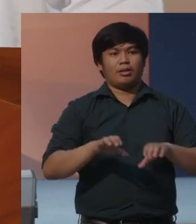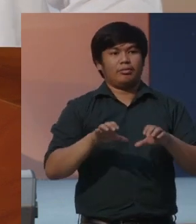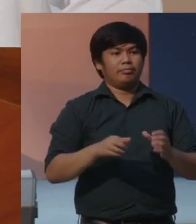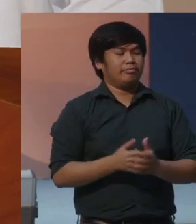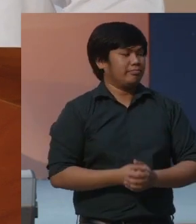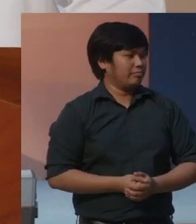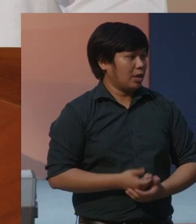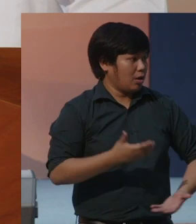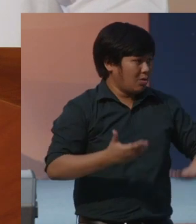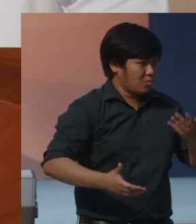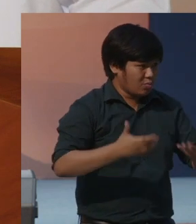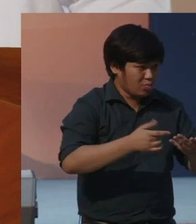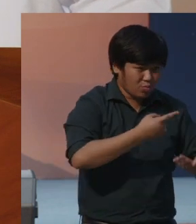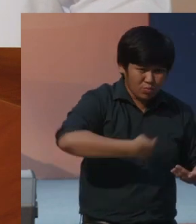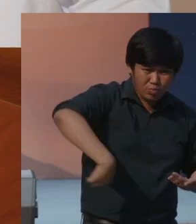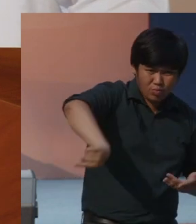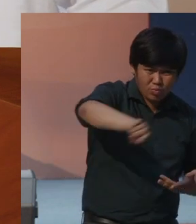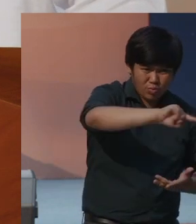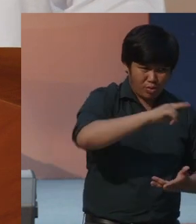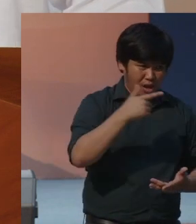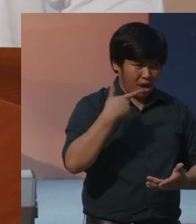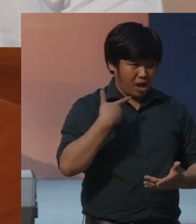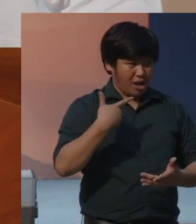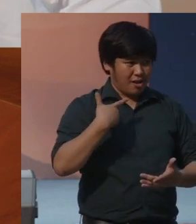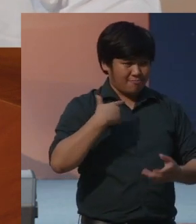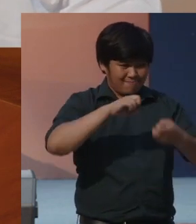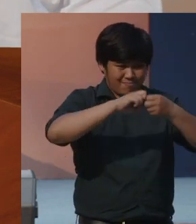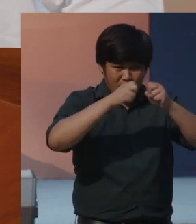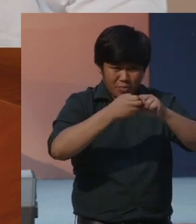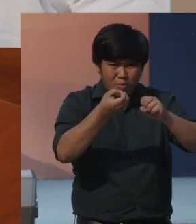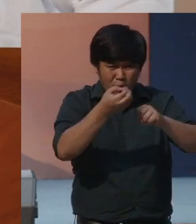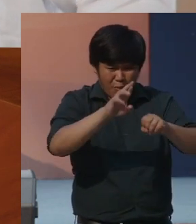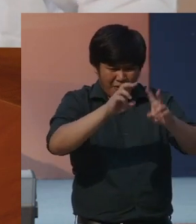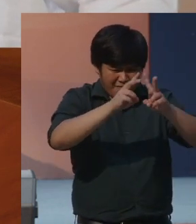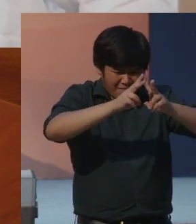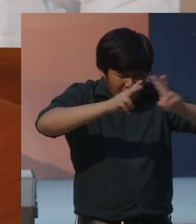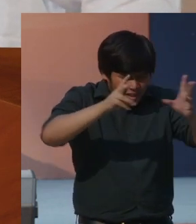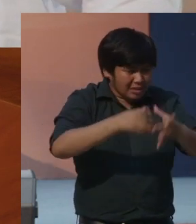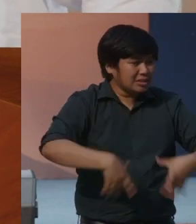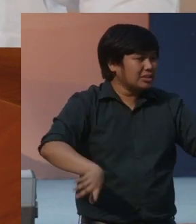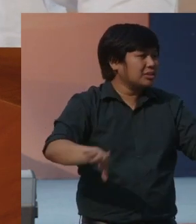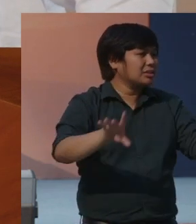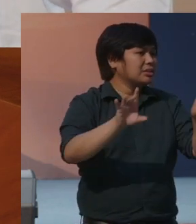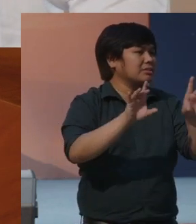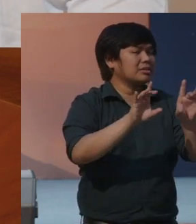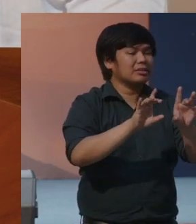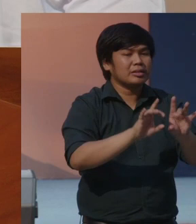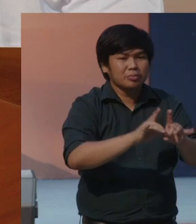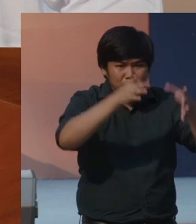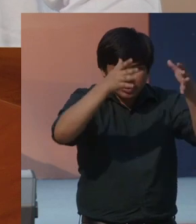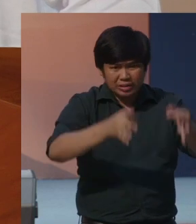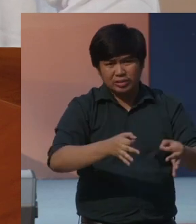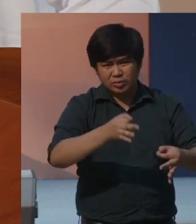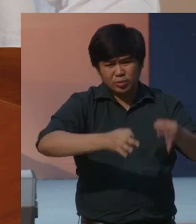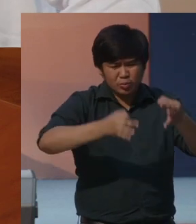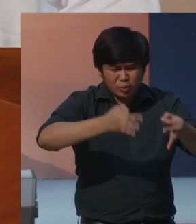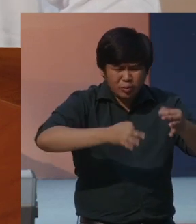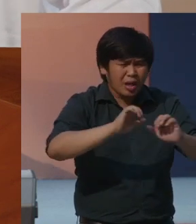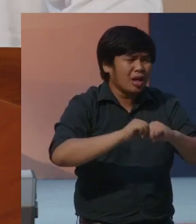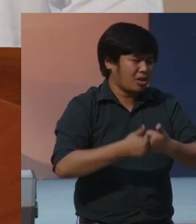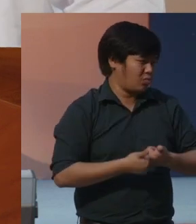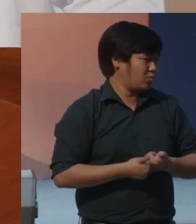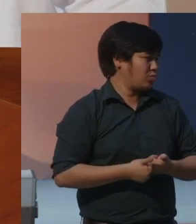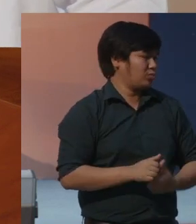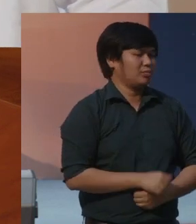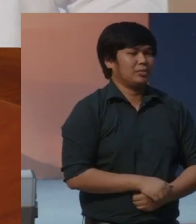ng isang importanteng desisyon sa inyong buhay, isang importanteng transition sa inyong buhay. Ang wika ko nga